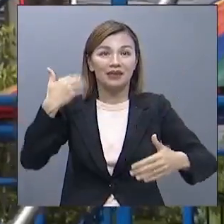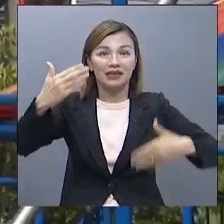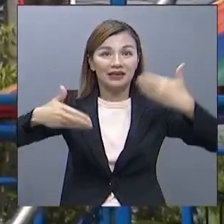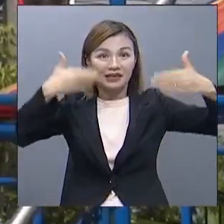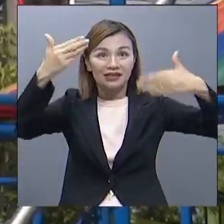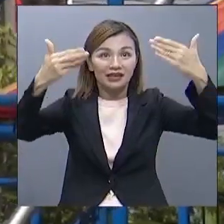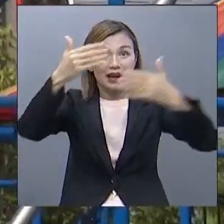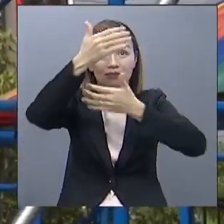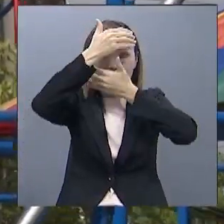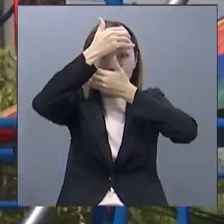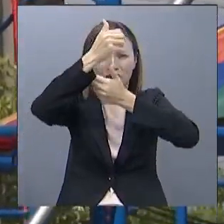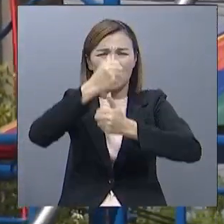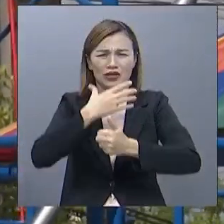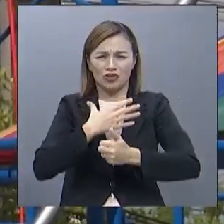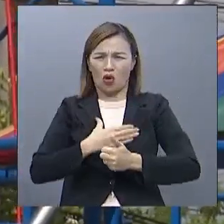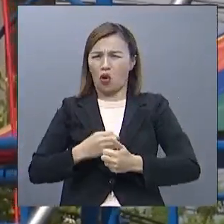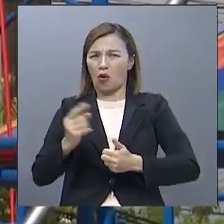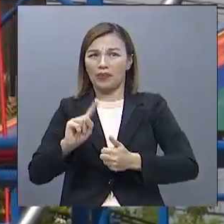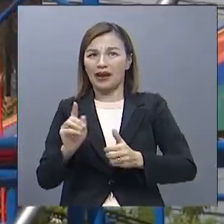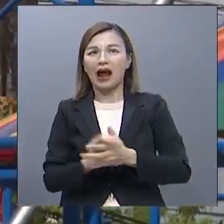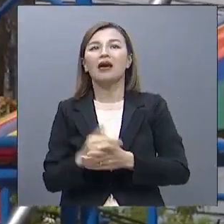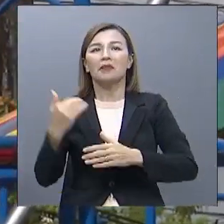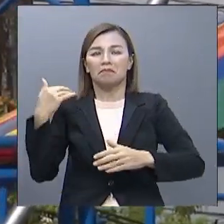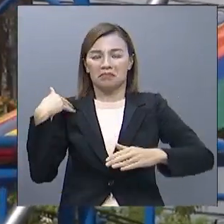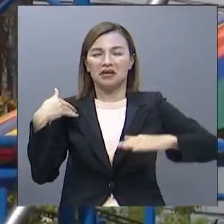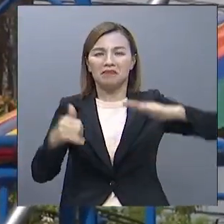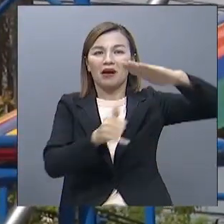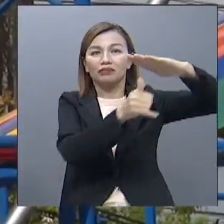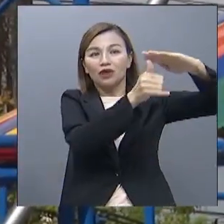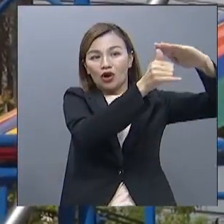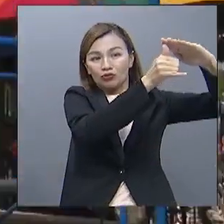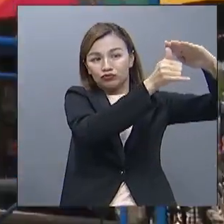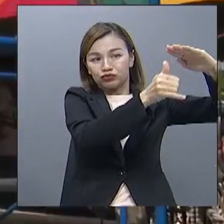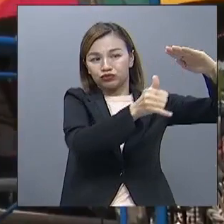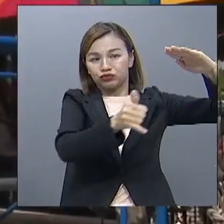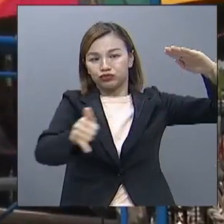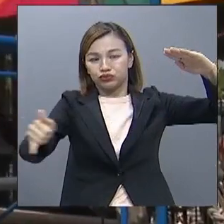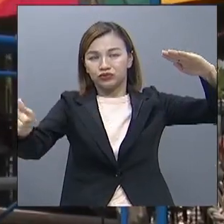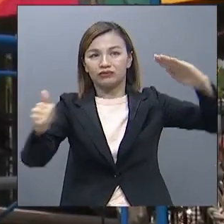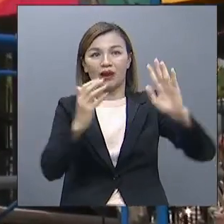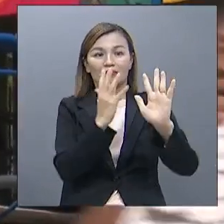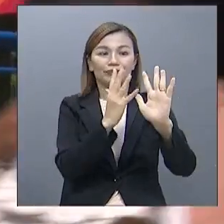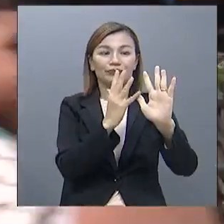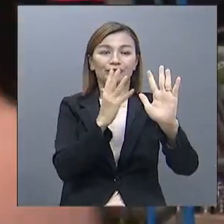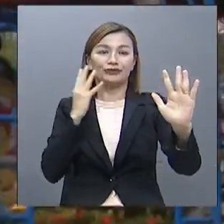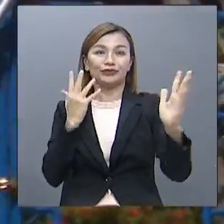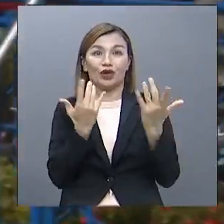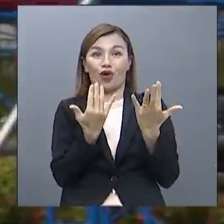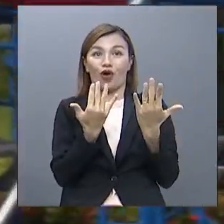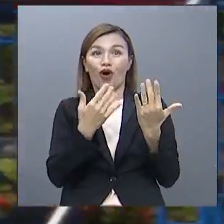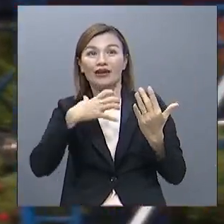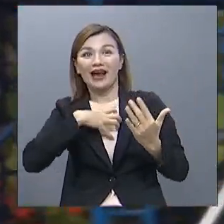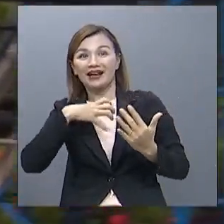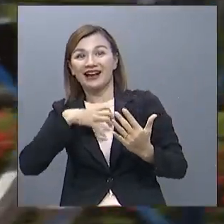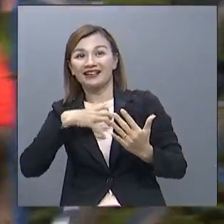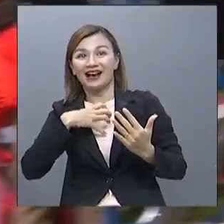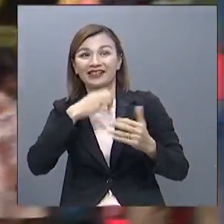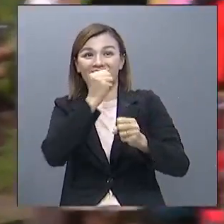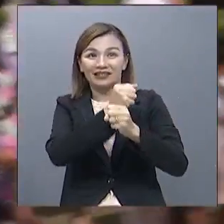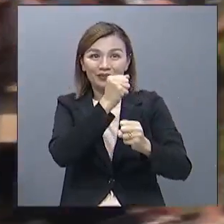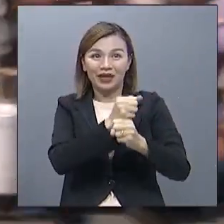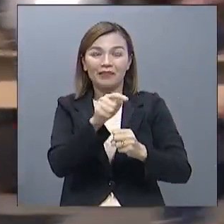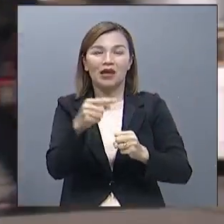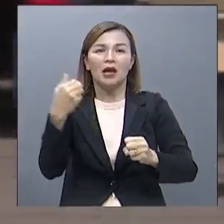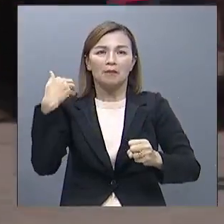สนใจนั่นก็คือการโรยตัวจากที่สูงค่ะมีเด็กเข้าแถวรอพิสูจน์ความกล้าแล้วก็เพื่อที่จะเอาตัวรอดจากสถาน